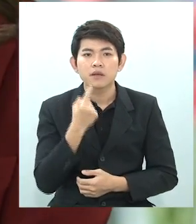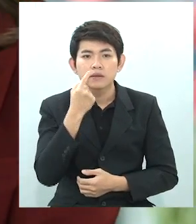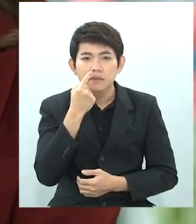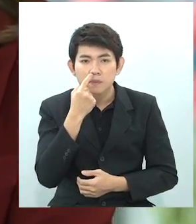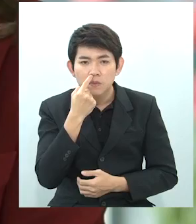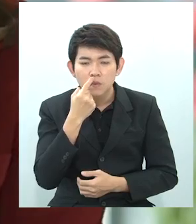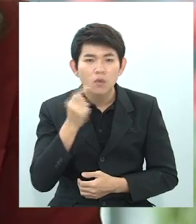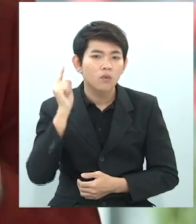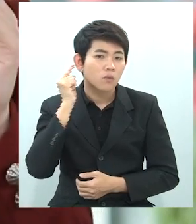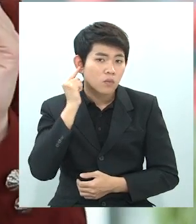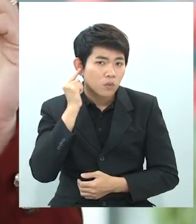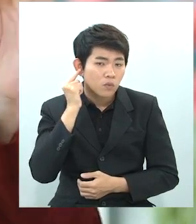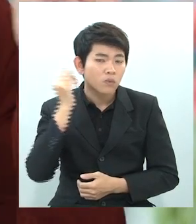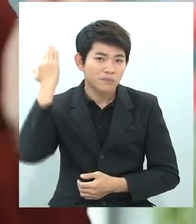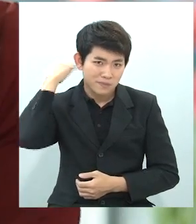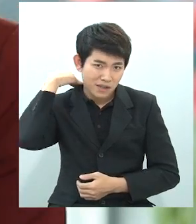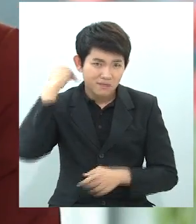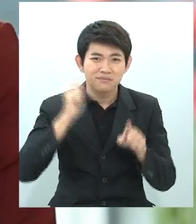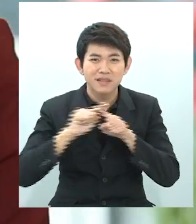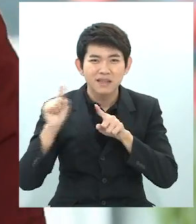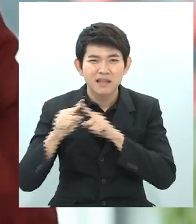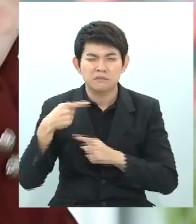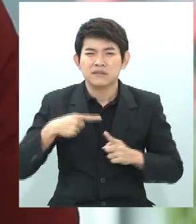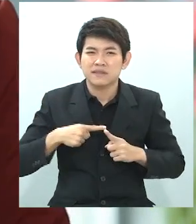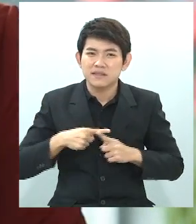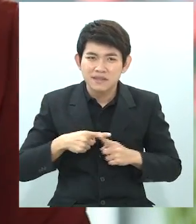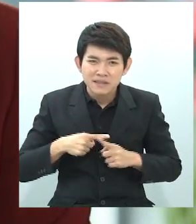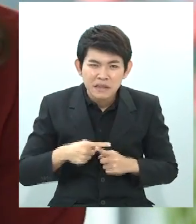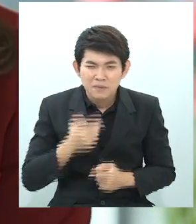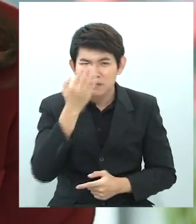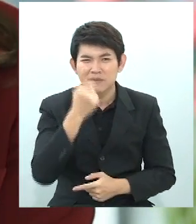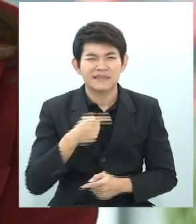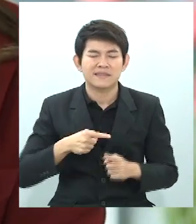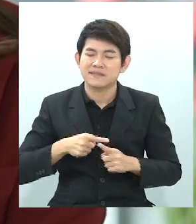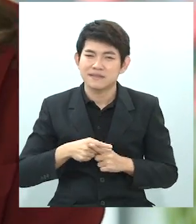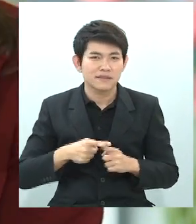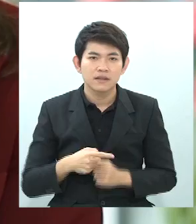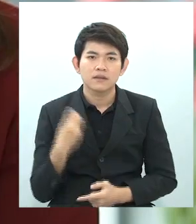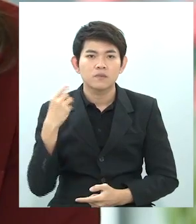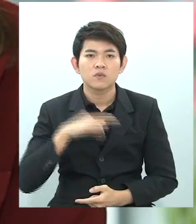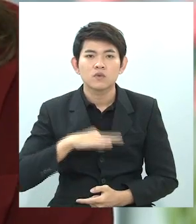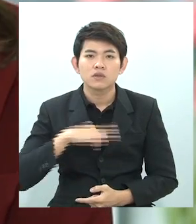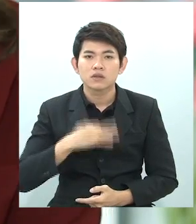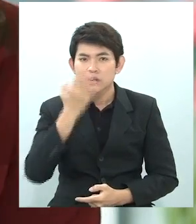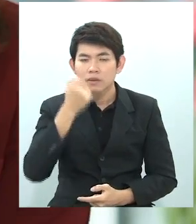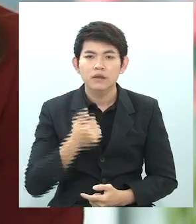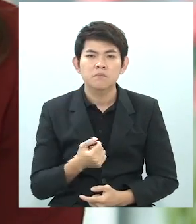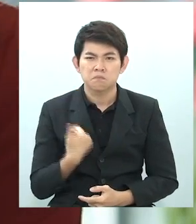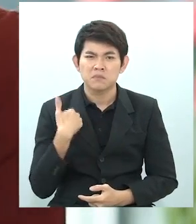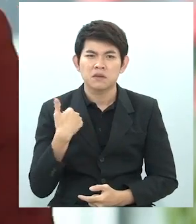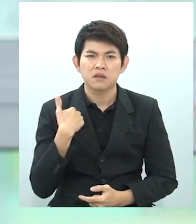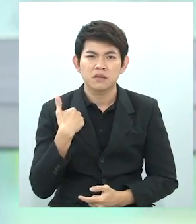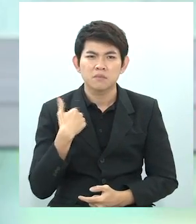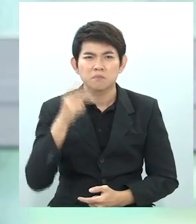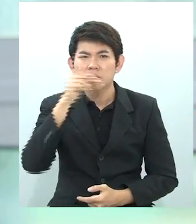หลังอะไรอย่างเงี้ยค่ะคือแล้วมันจะแบบทรมานทรมานสิวขึ้นในจมูกนี่ทรมานมากอันนี้ทำไมมันอยู่ดีๆอุตริคิดจะไปเกิด